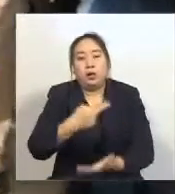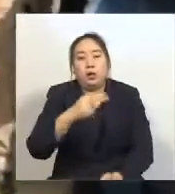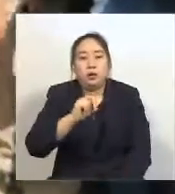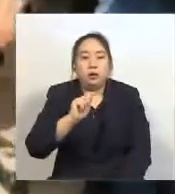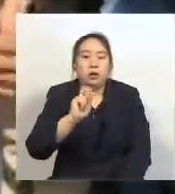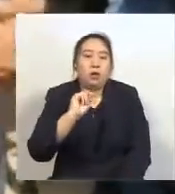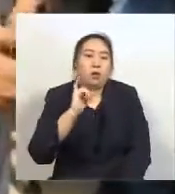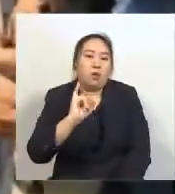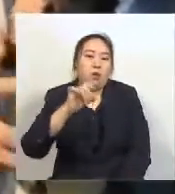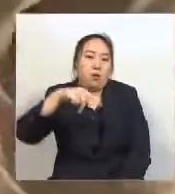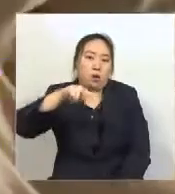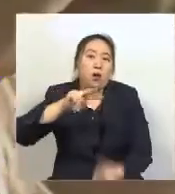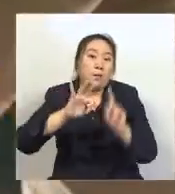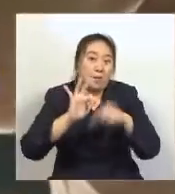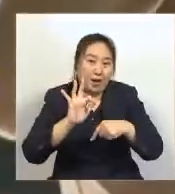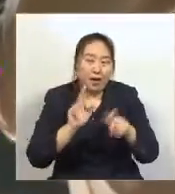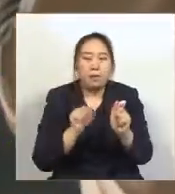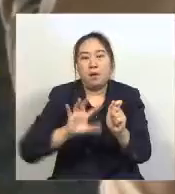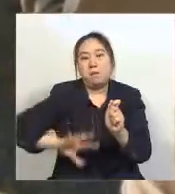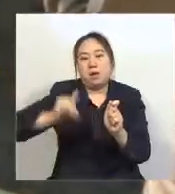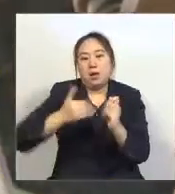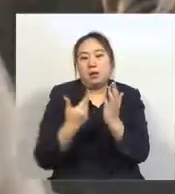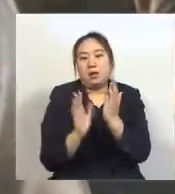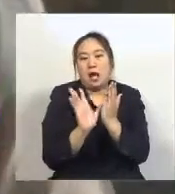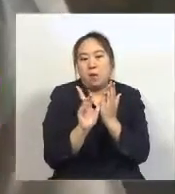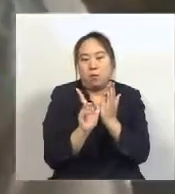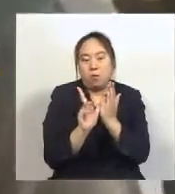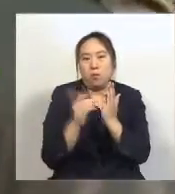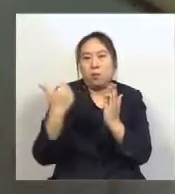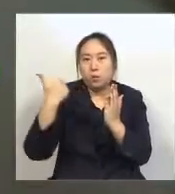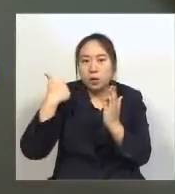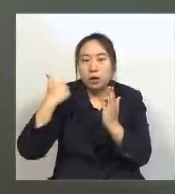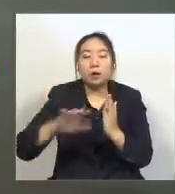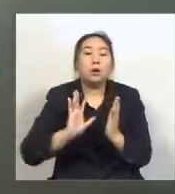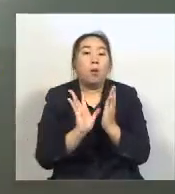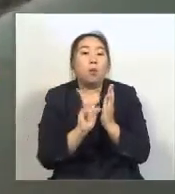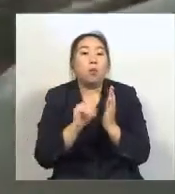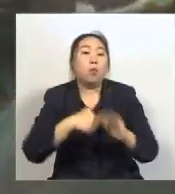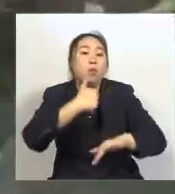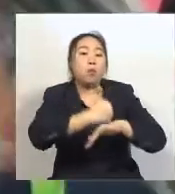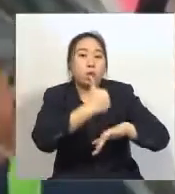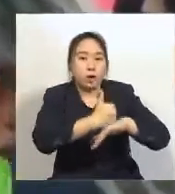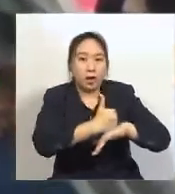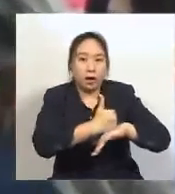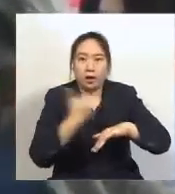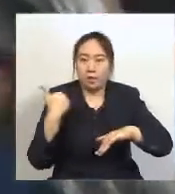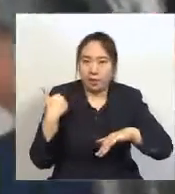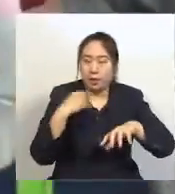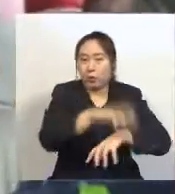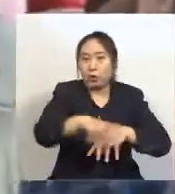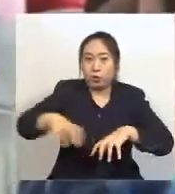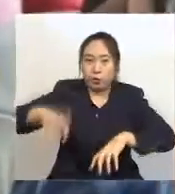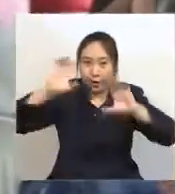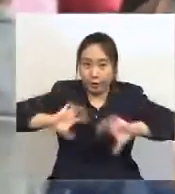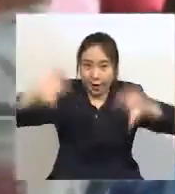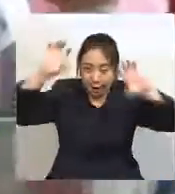ณ์อำเภอเมืองจังหวัดชัยภูมิโดยมีนายณรงค์วุ่นซิ้วผู้ว่าราชการจังหวัดชัยภูมิพร้อมตัวแทนส่วน